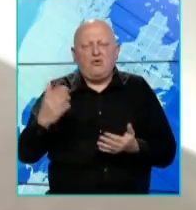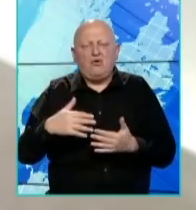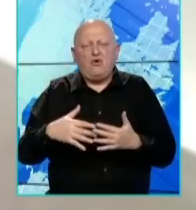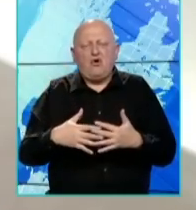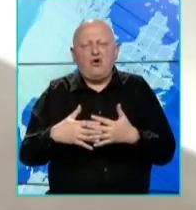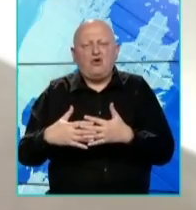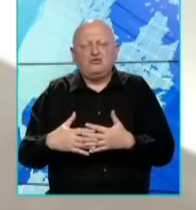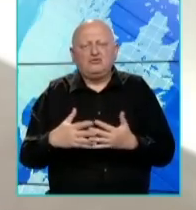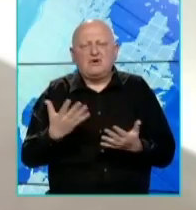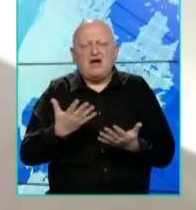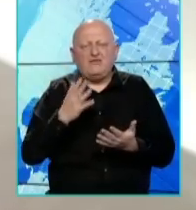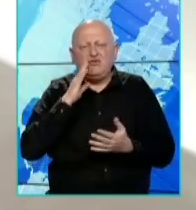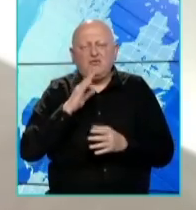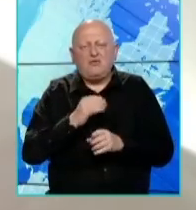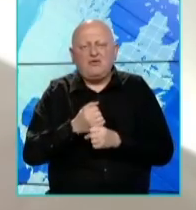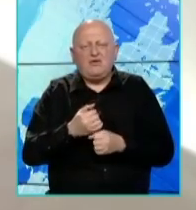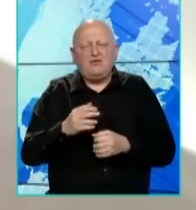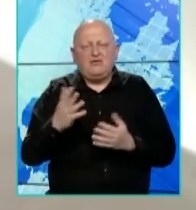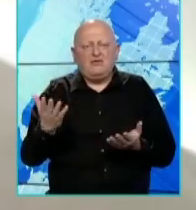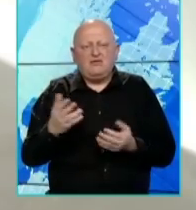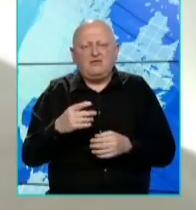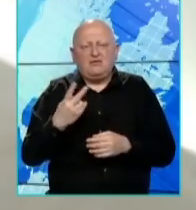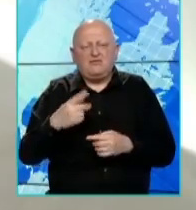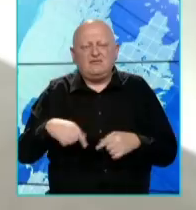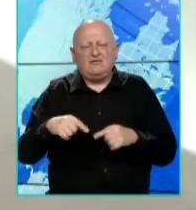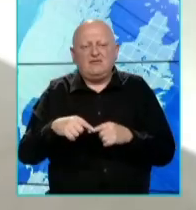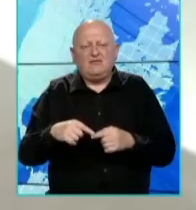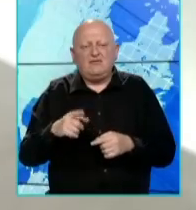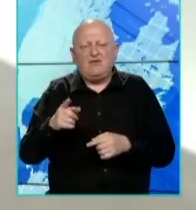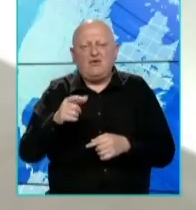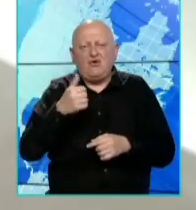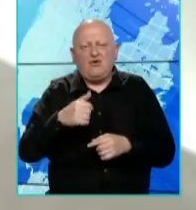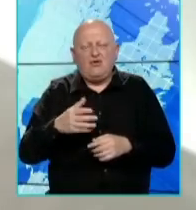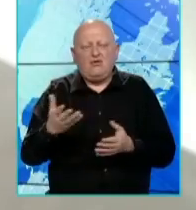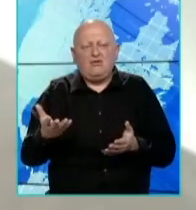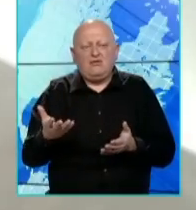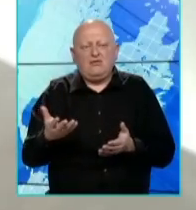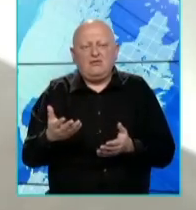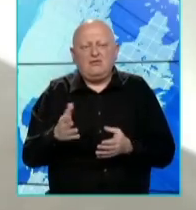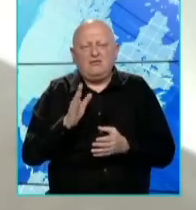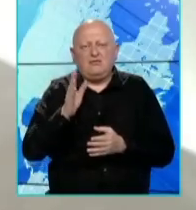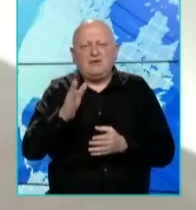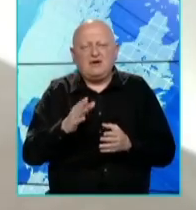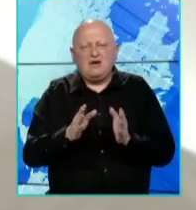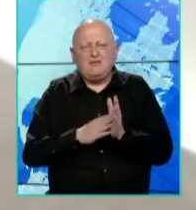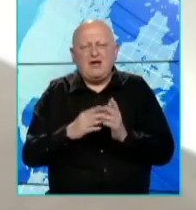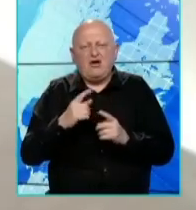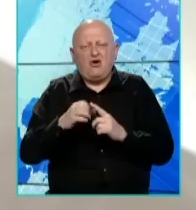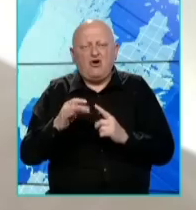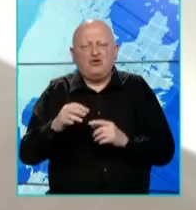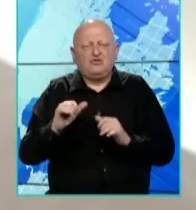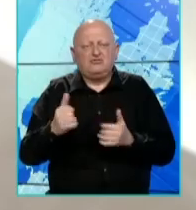odnos kakav je u Bosni i Hercegovini, pa ga smijenje nakon 2 kola. A ovo što se desilo prema Mehi Kodri